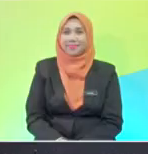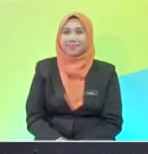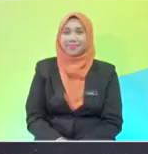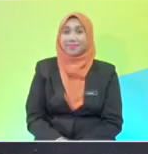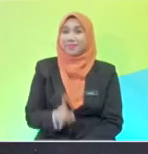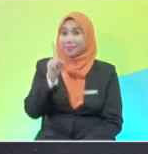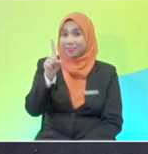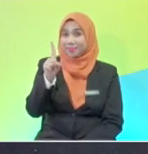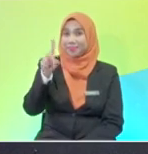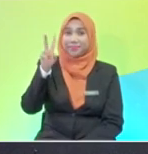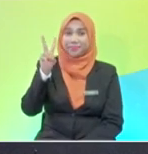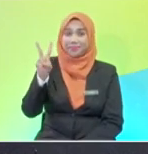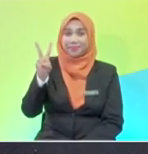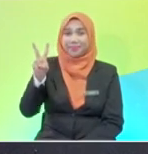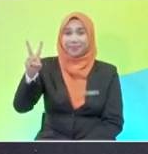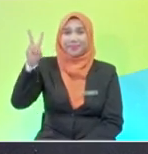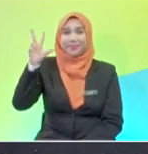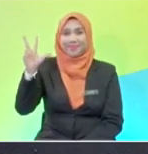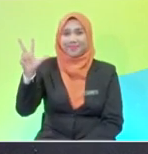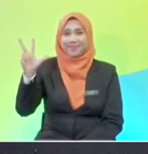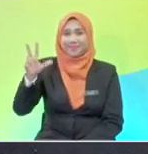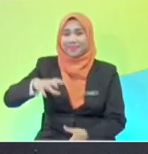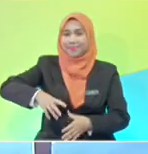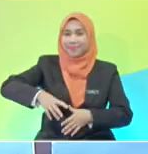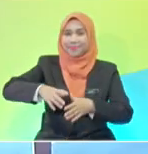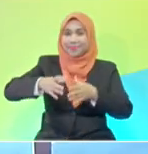satu dua tiga